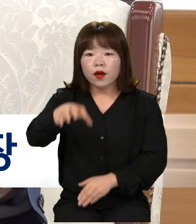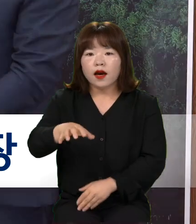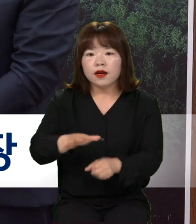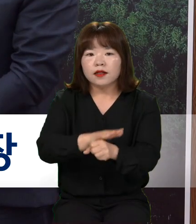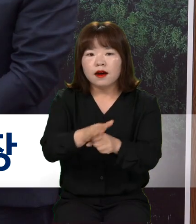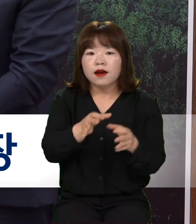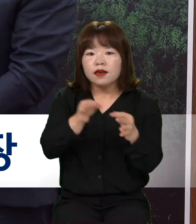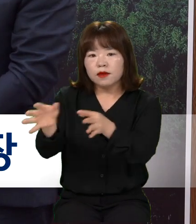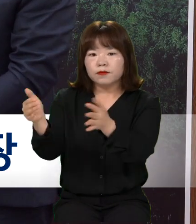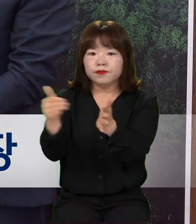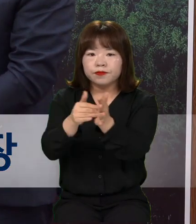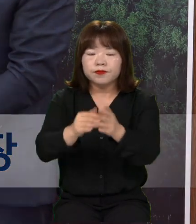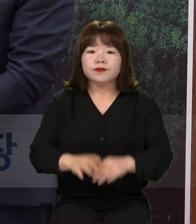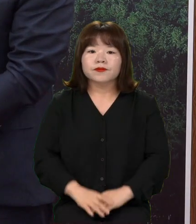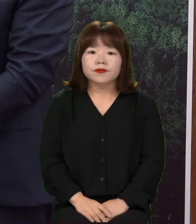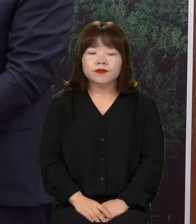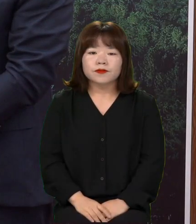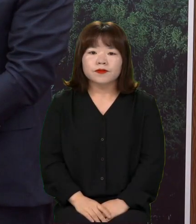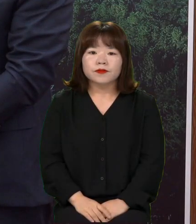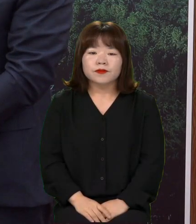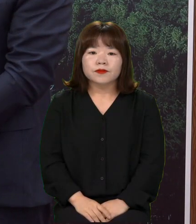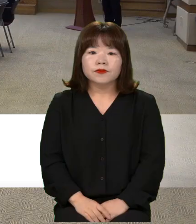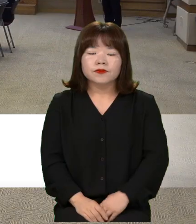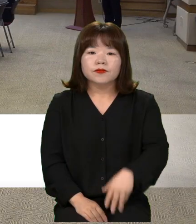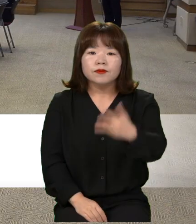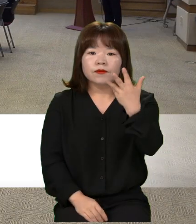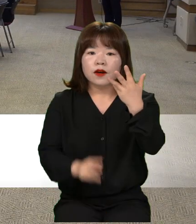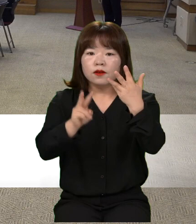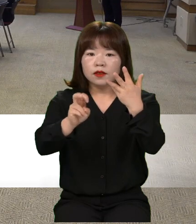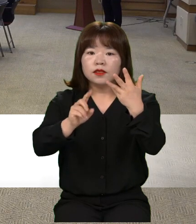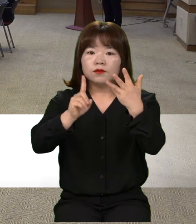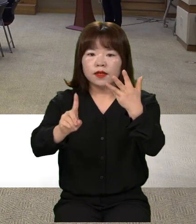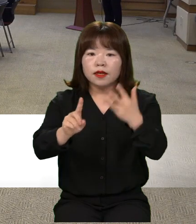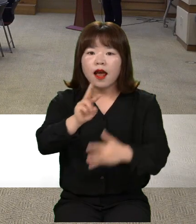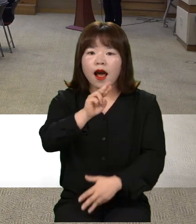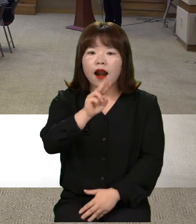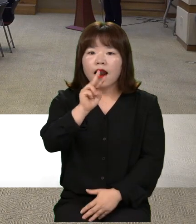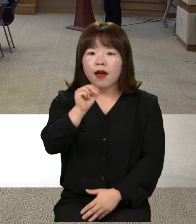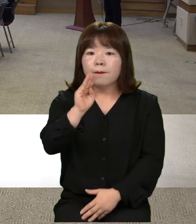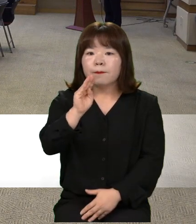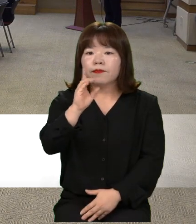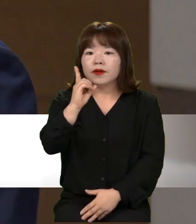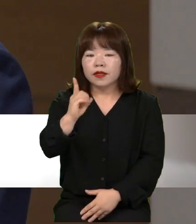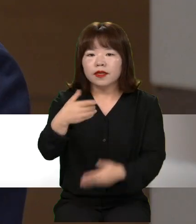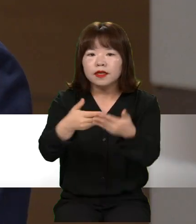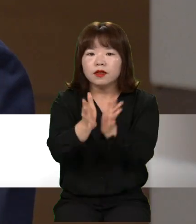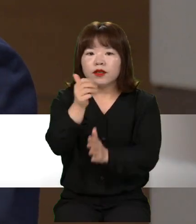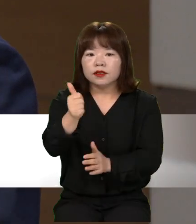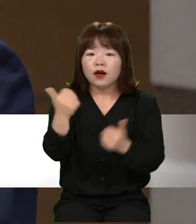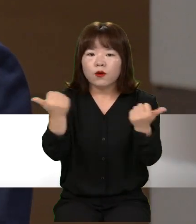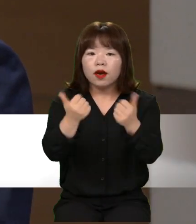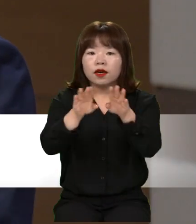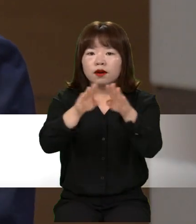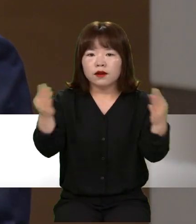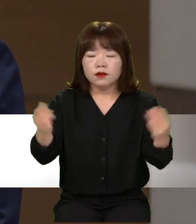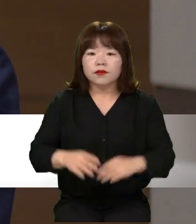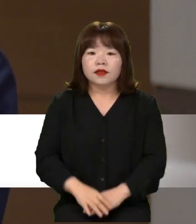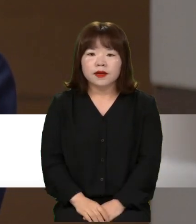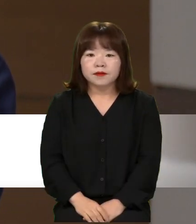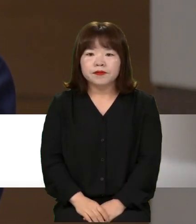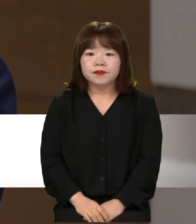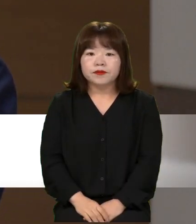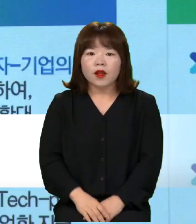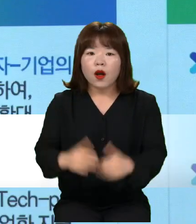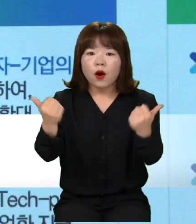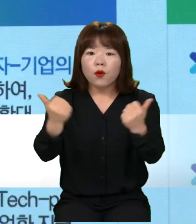포항시의 고향 사랑 기부금을 기탁하기도 했습니다 포항시는 21일 포항 알앤비디 기관장 협의회를 열었습니다